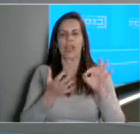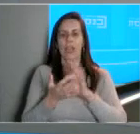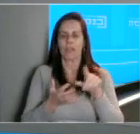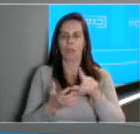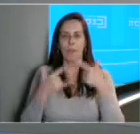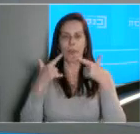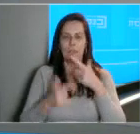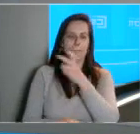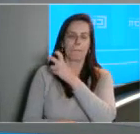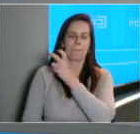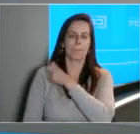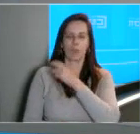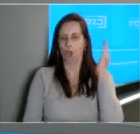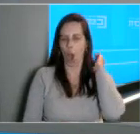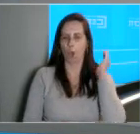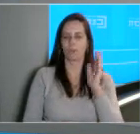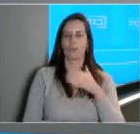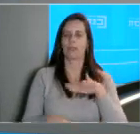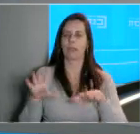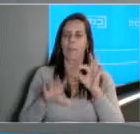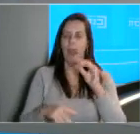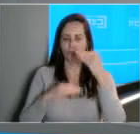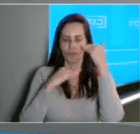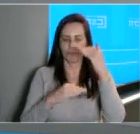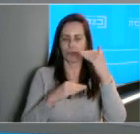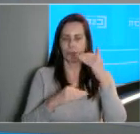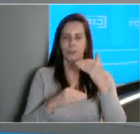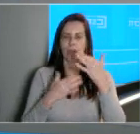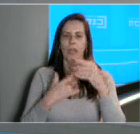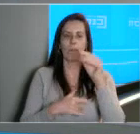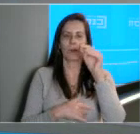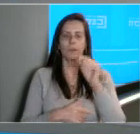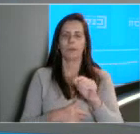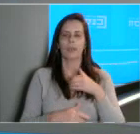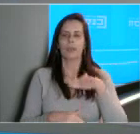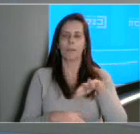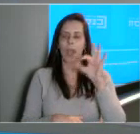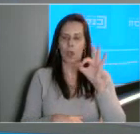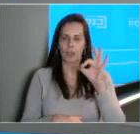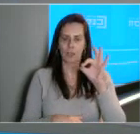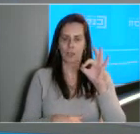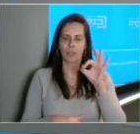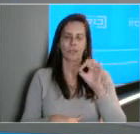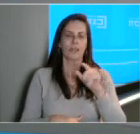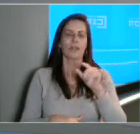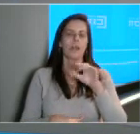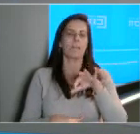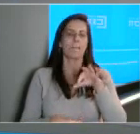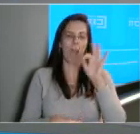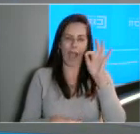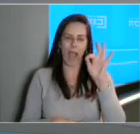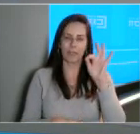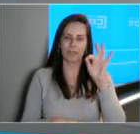אייסמן, מסבירת פיקוד העורף לילדים, ואני בחרתי עבורכם מספר אותיות. אני בחרתי את האותיות שלי, אז בואו